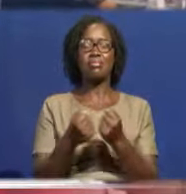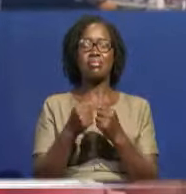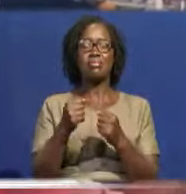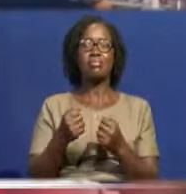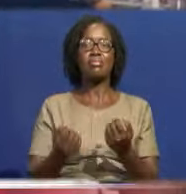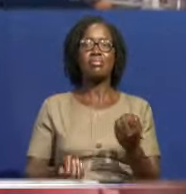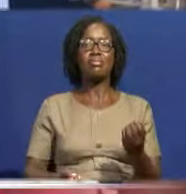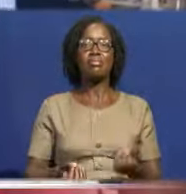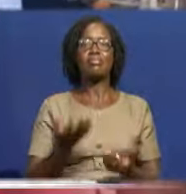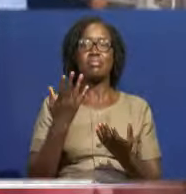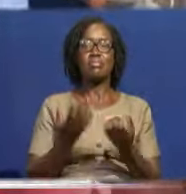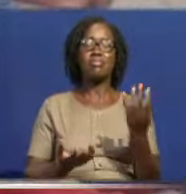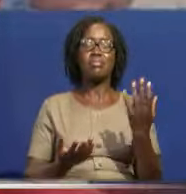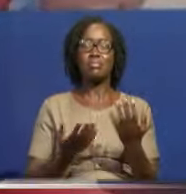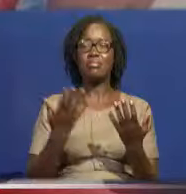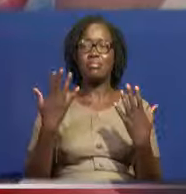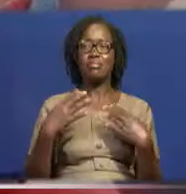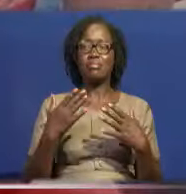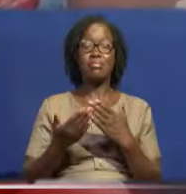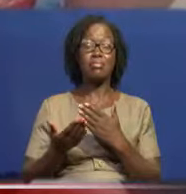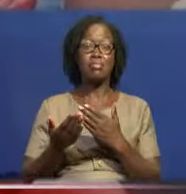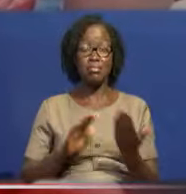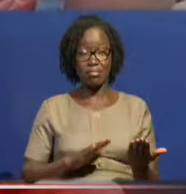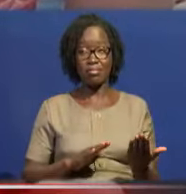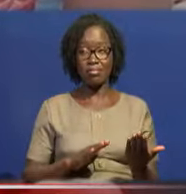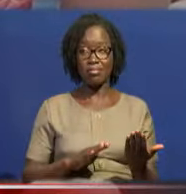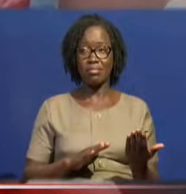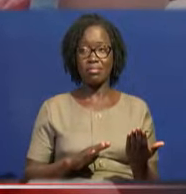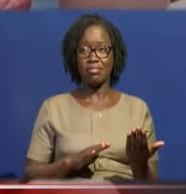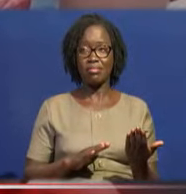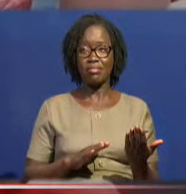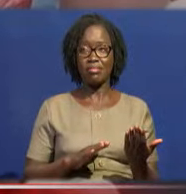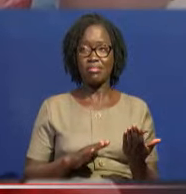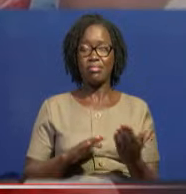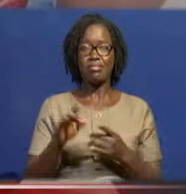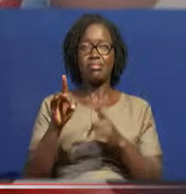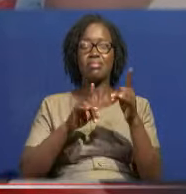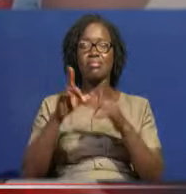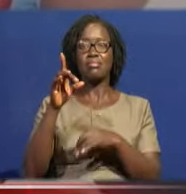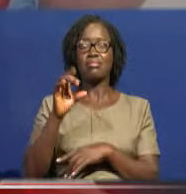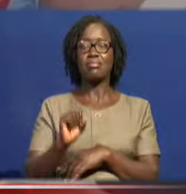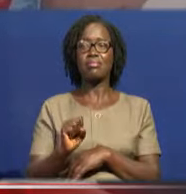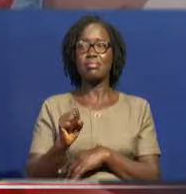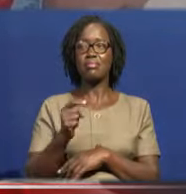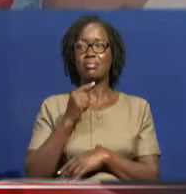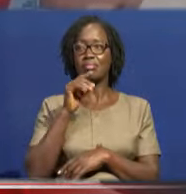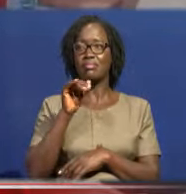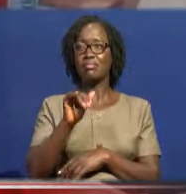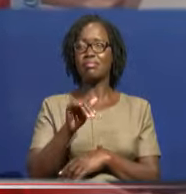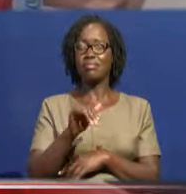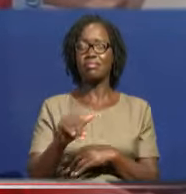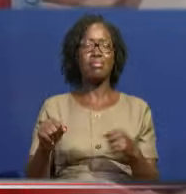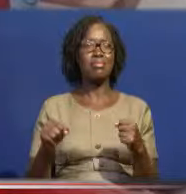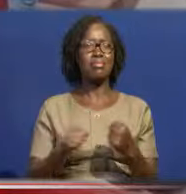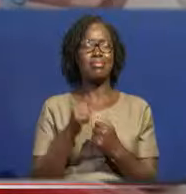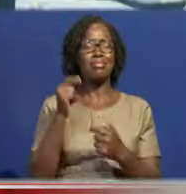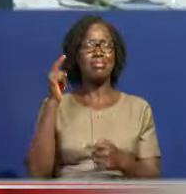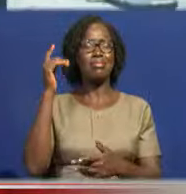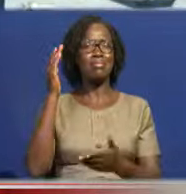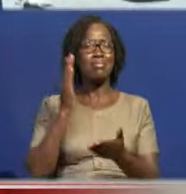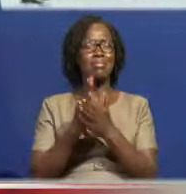Bomet, ambapo watu watano walipoteza maisha. Waziri wa uchukuzi Kipchumba Murkomen anasema ajali lazima